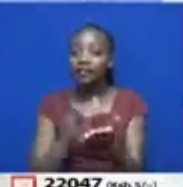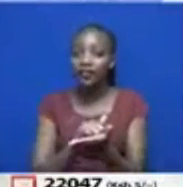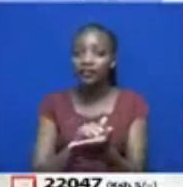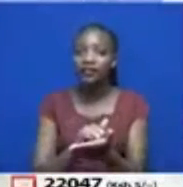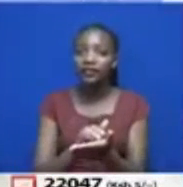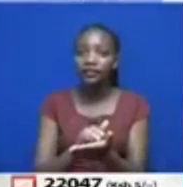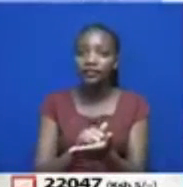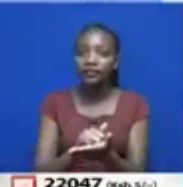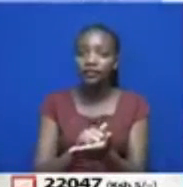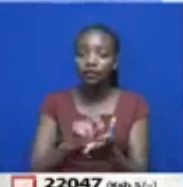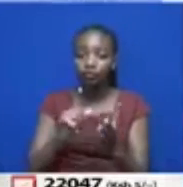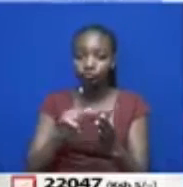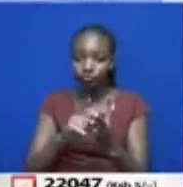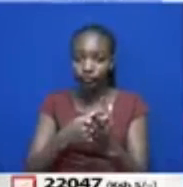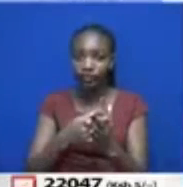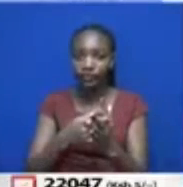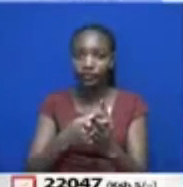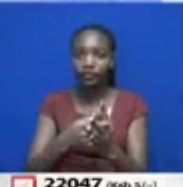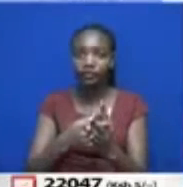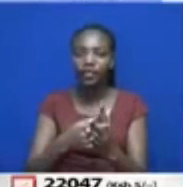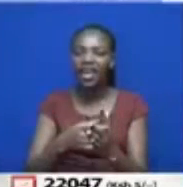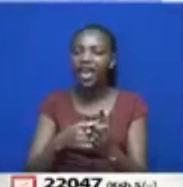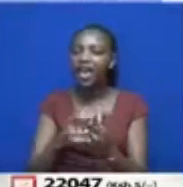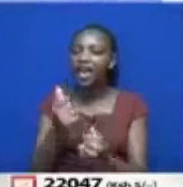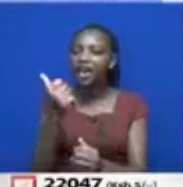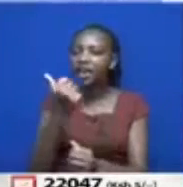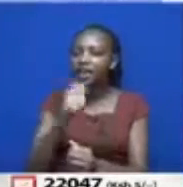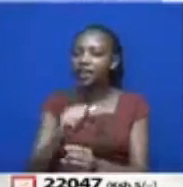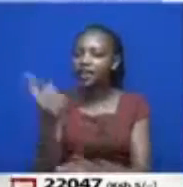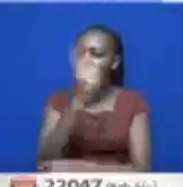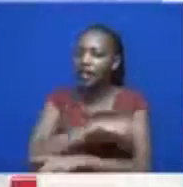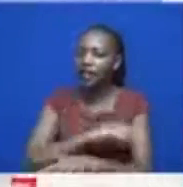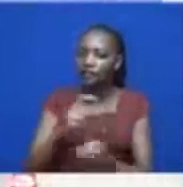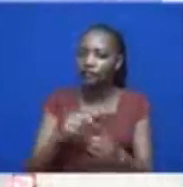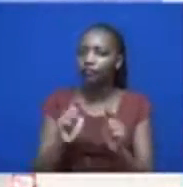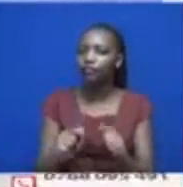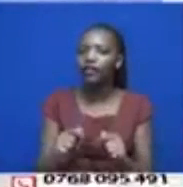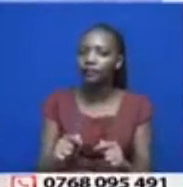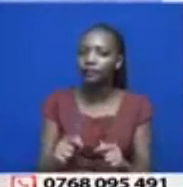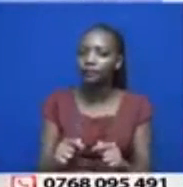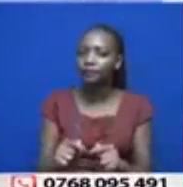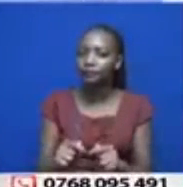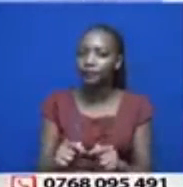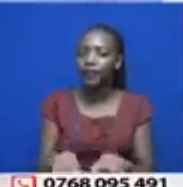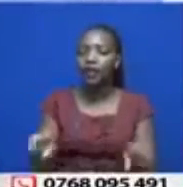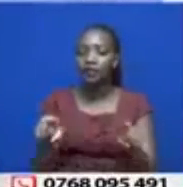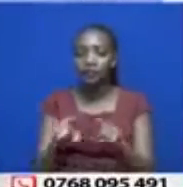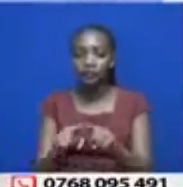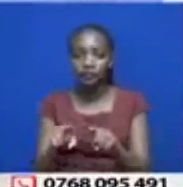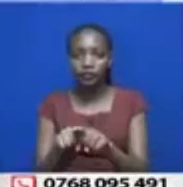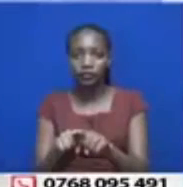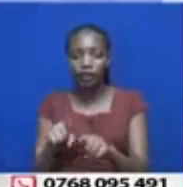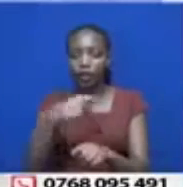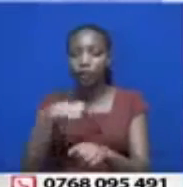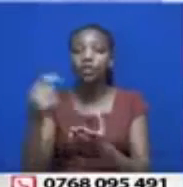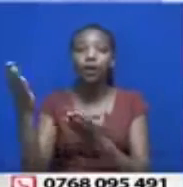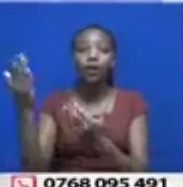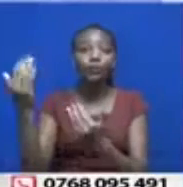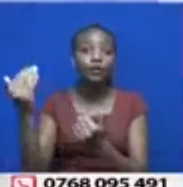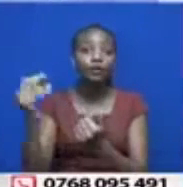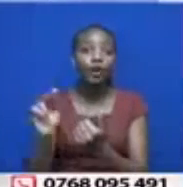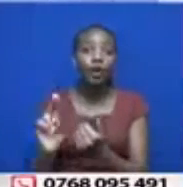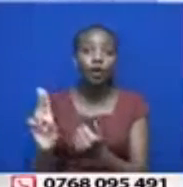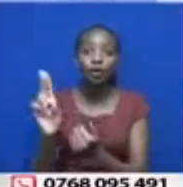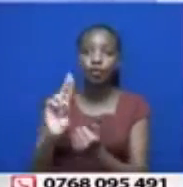itakuwa inazinduliwa siku yoyote kutoka sasa hivi. Kando na hayo, mtazamaji, Rais Uhuru Kenyatta tunatarajia vile vile